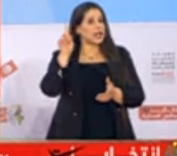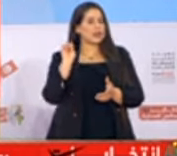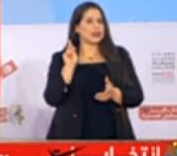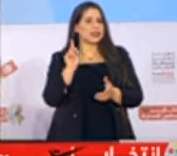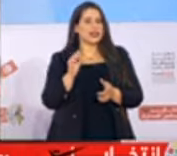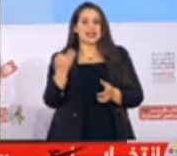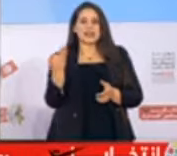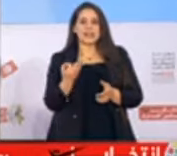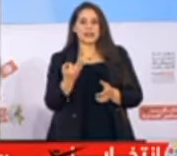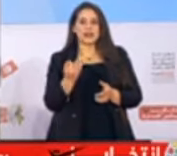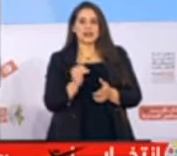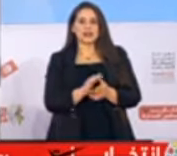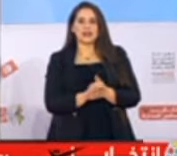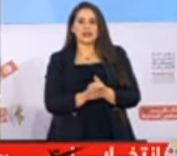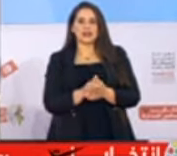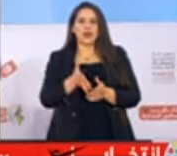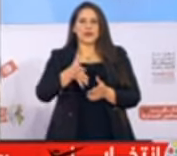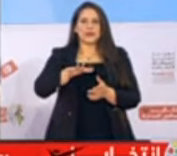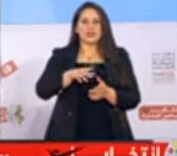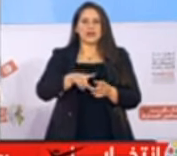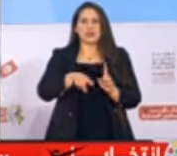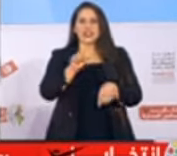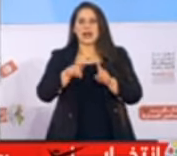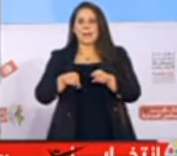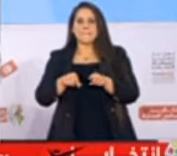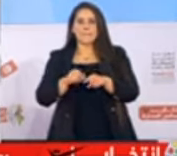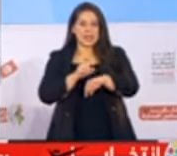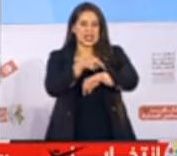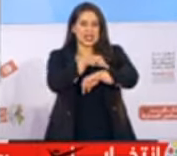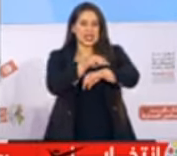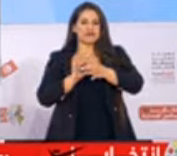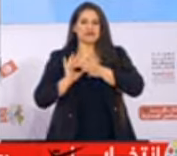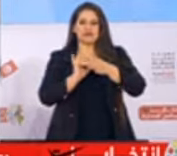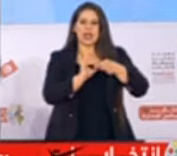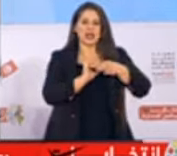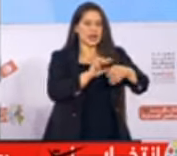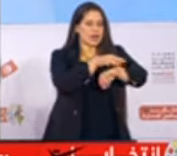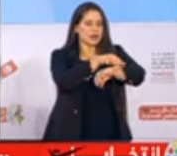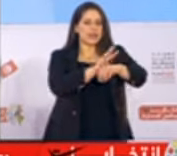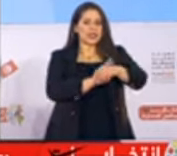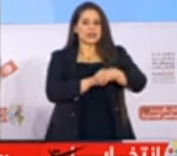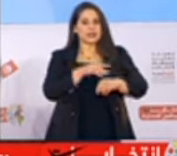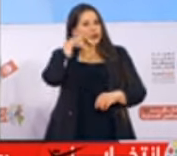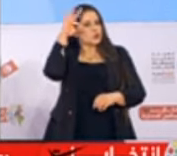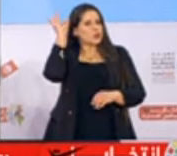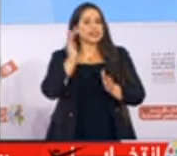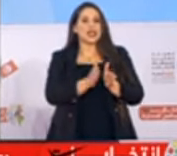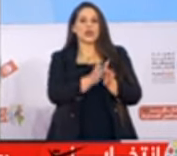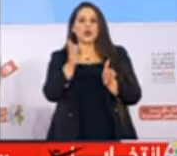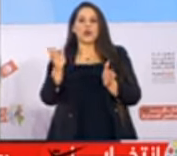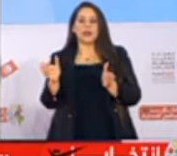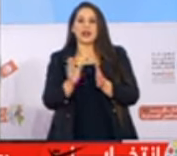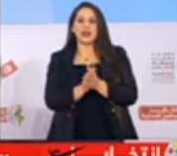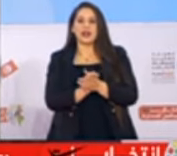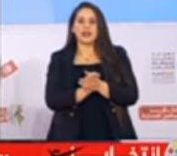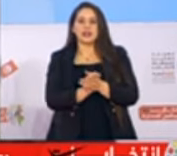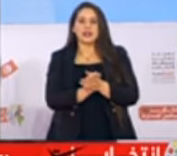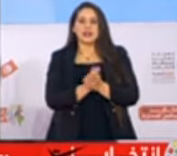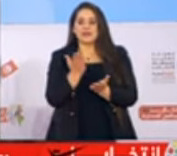معناها متفاوتة بين الولايات. راهو تونس الكبرى كما قلنا وأرينا بن عروس تتفاوت النسبة